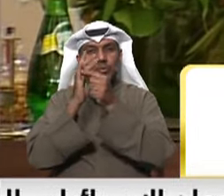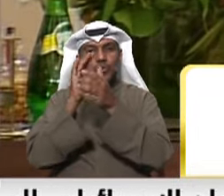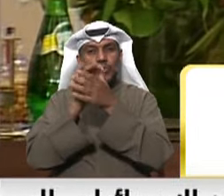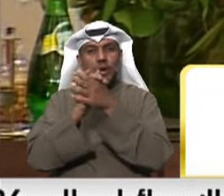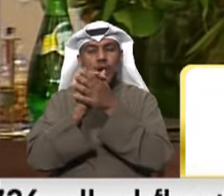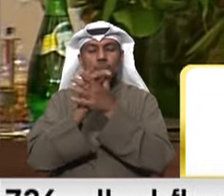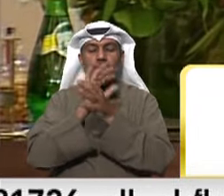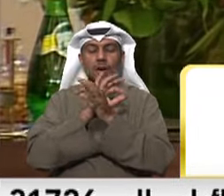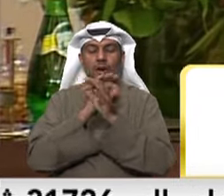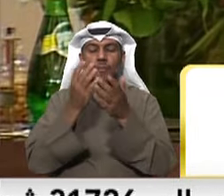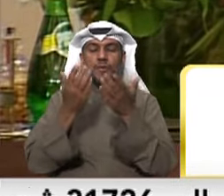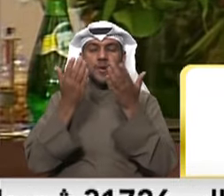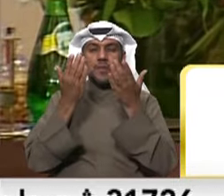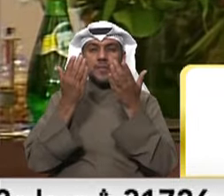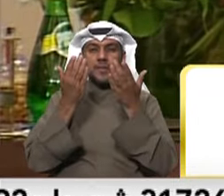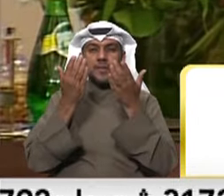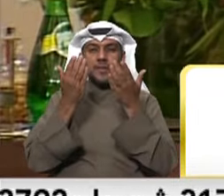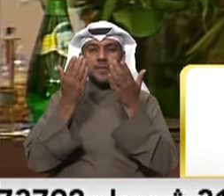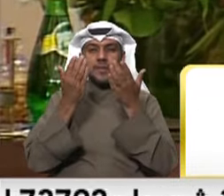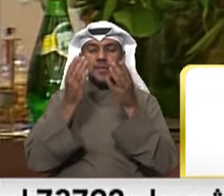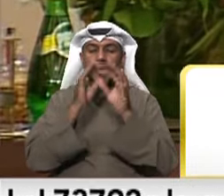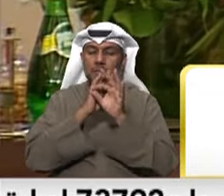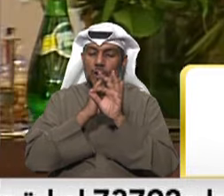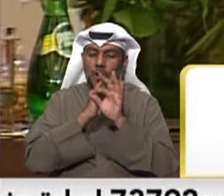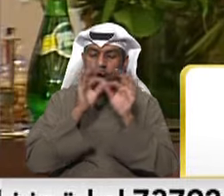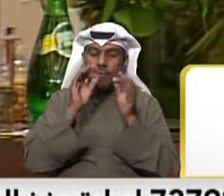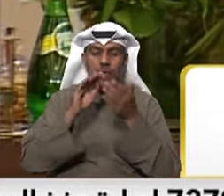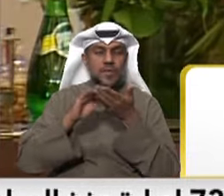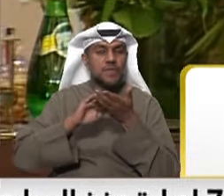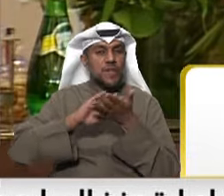وصحبه من الأرض والسماوات.